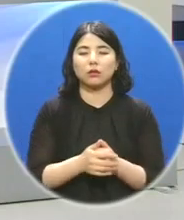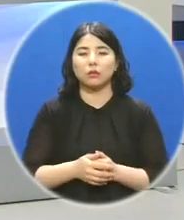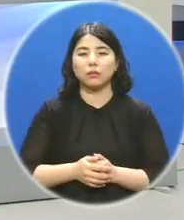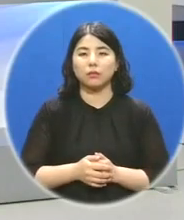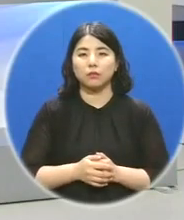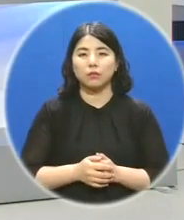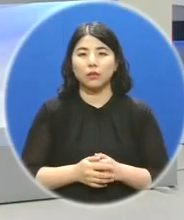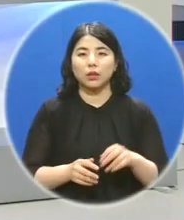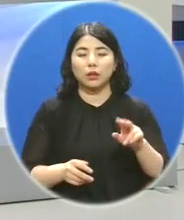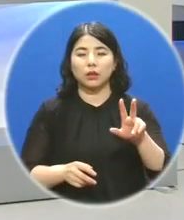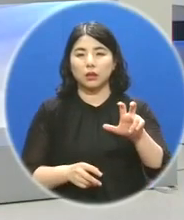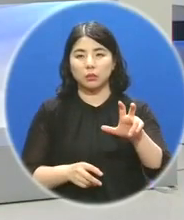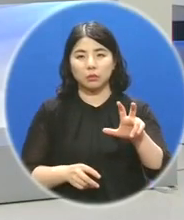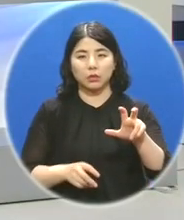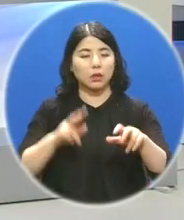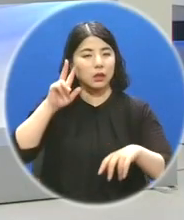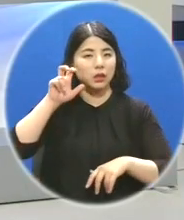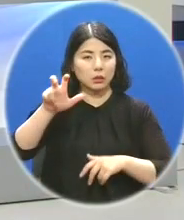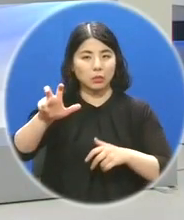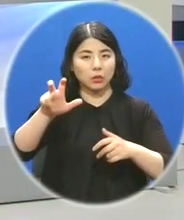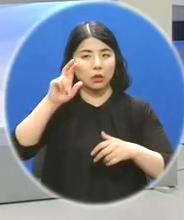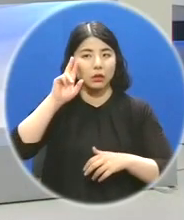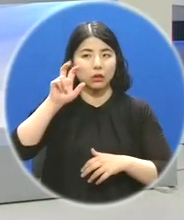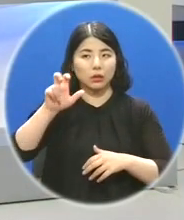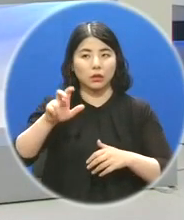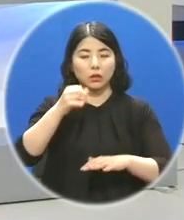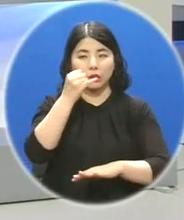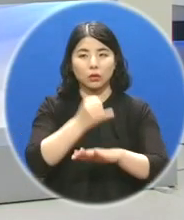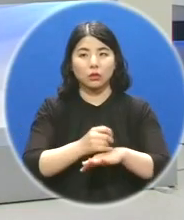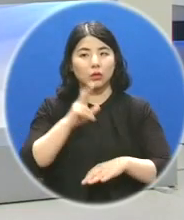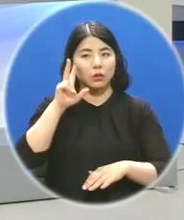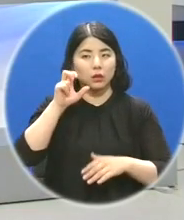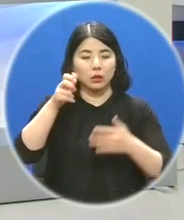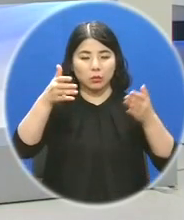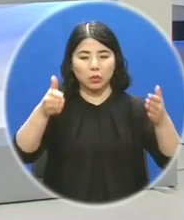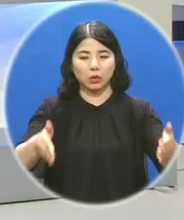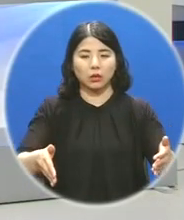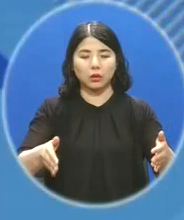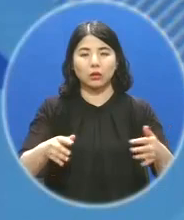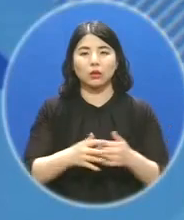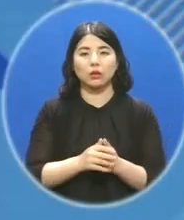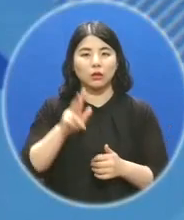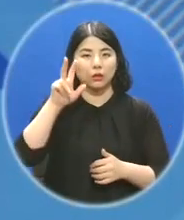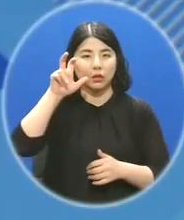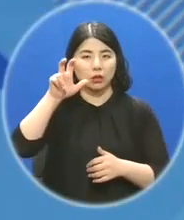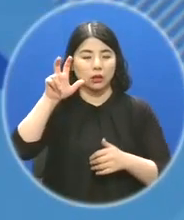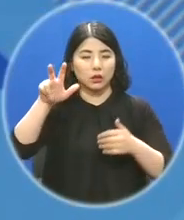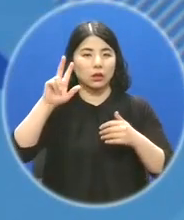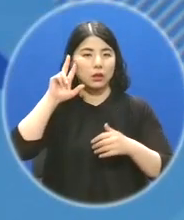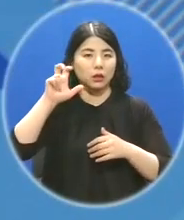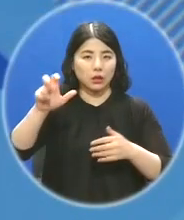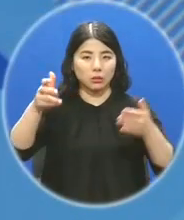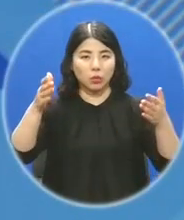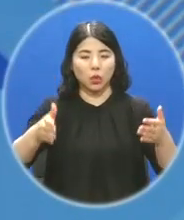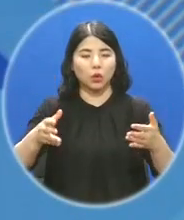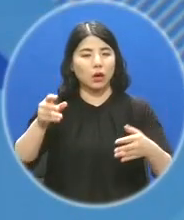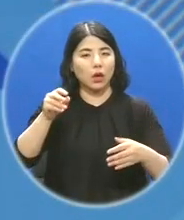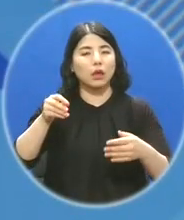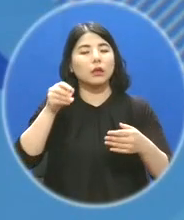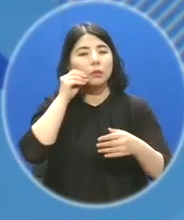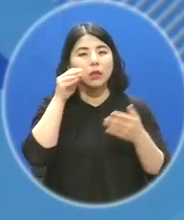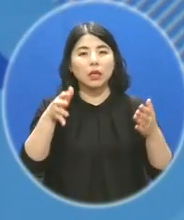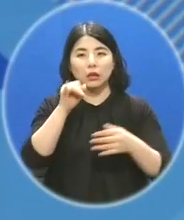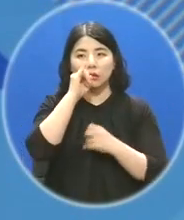이제 25일 동안 이후에 25일 적어도 25일 전에 하는 거죠. 네, 적어도 우리는 25일간의 그 여유 기간이 있는 겁니다.